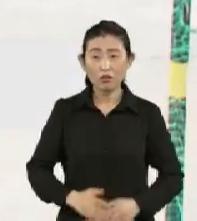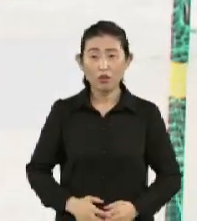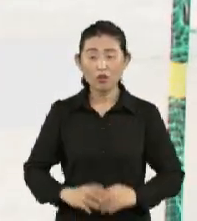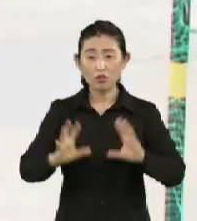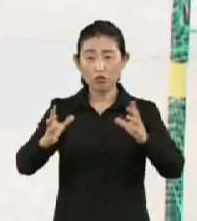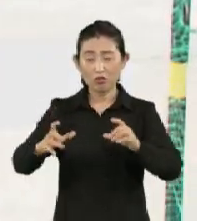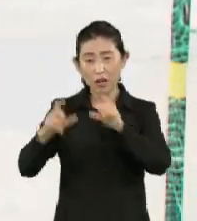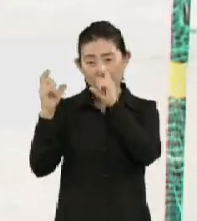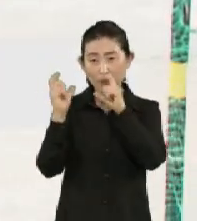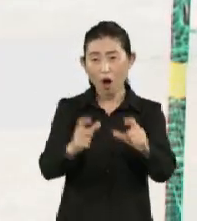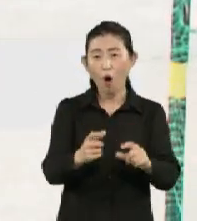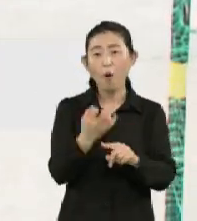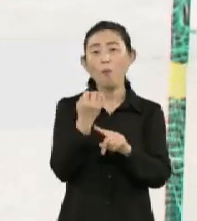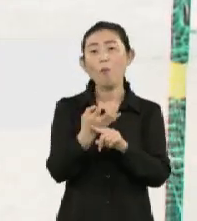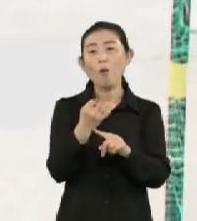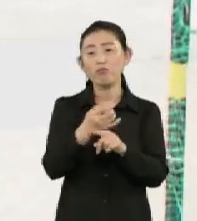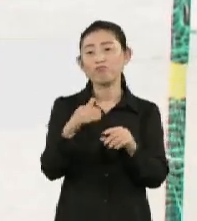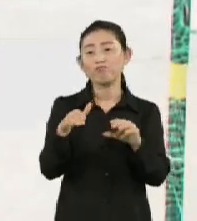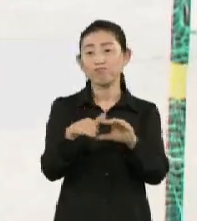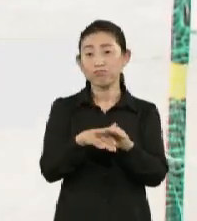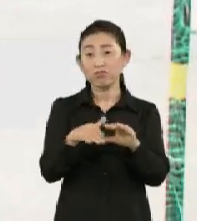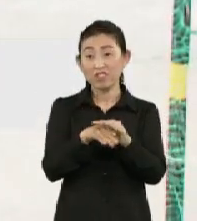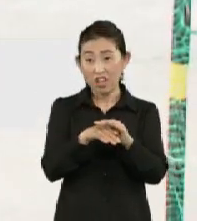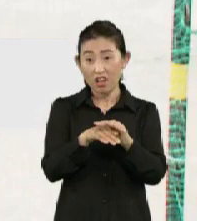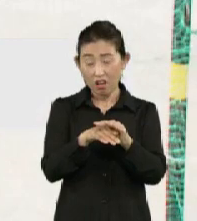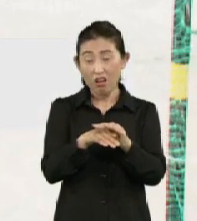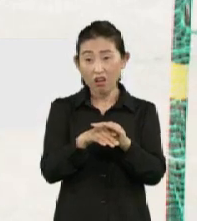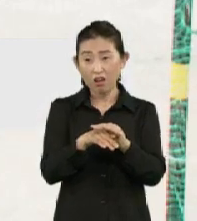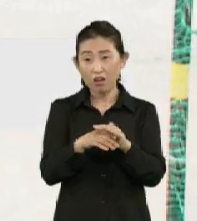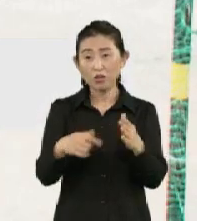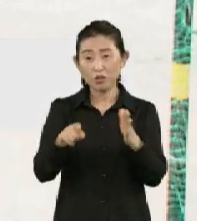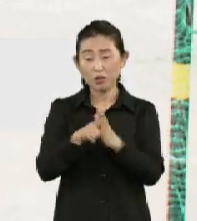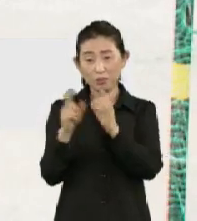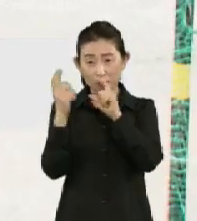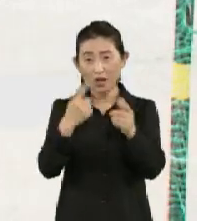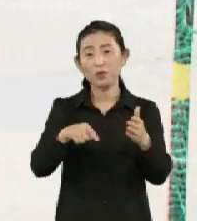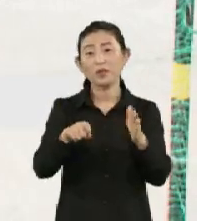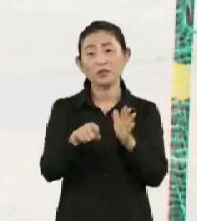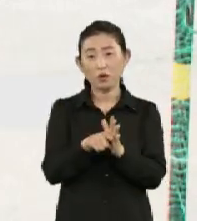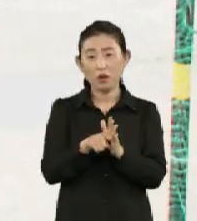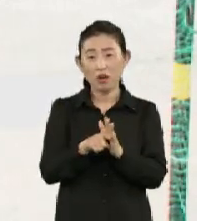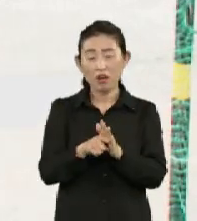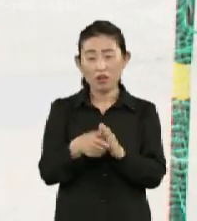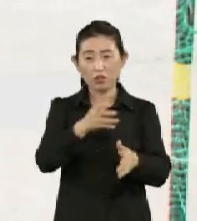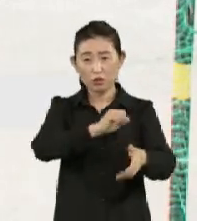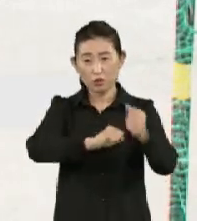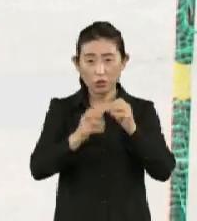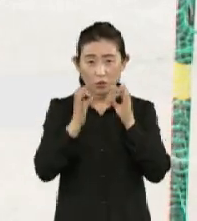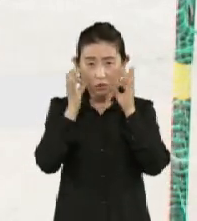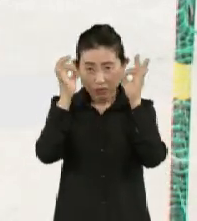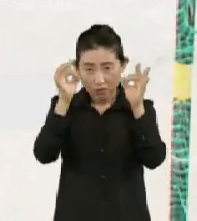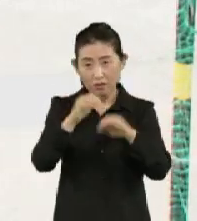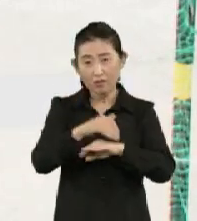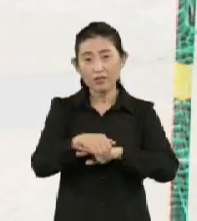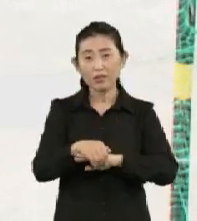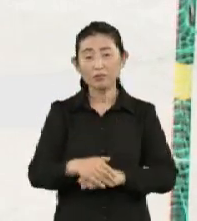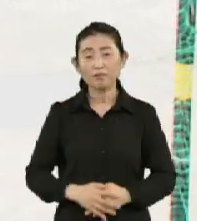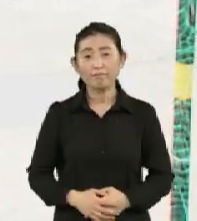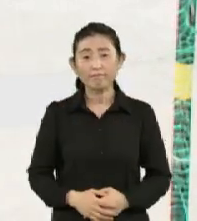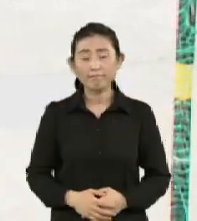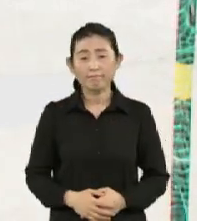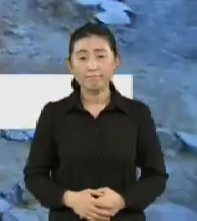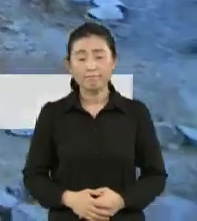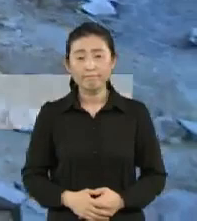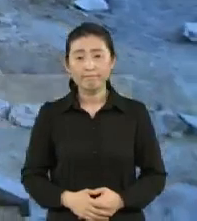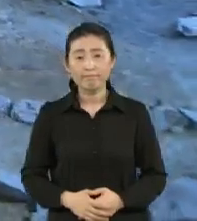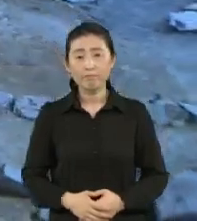국가 지정 문화재라고 얘기할 수 있는 사적으로 지정될 수 있도록 앞으로 더 적극적으로 노력을 기울일